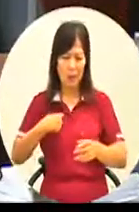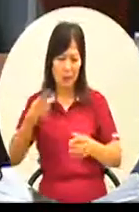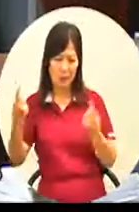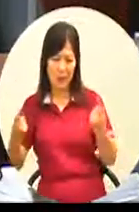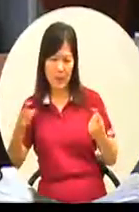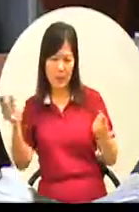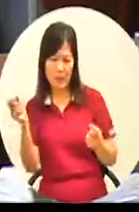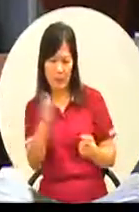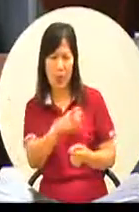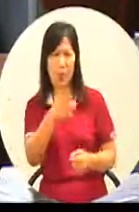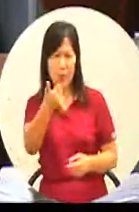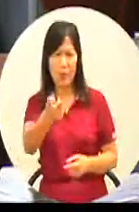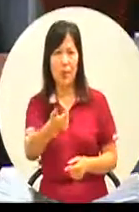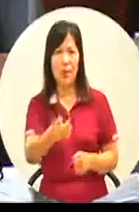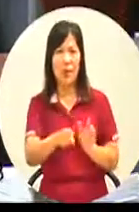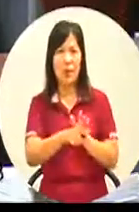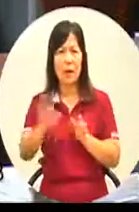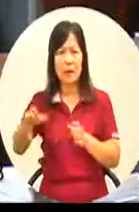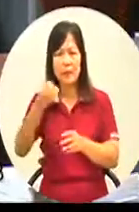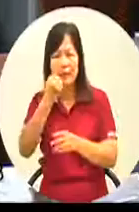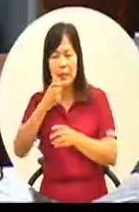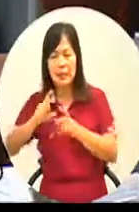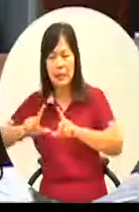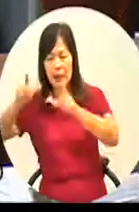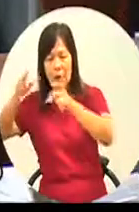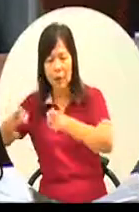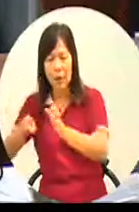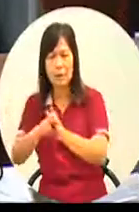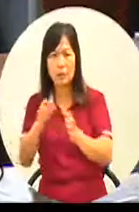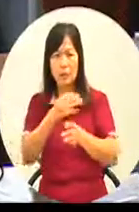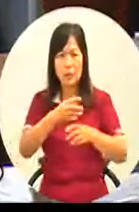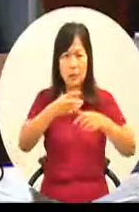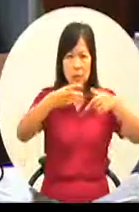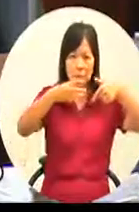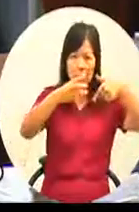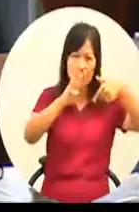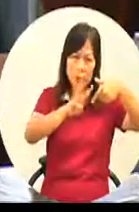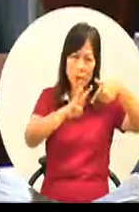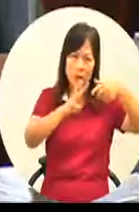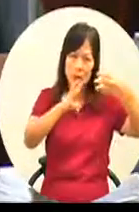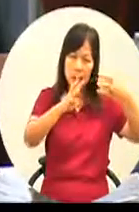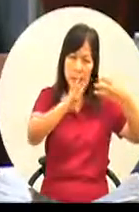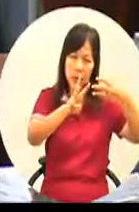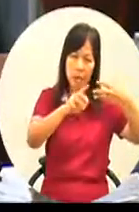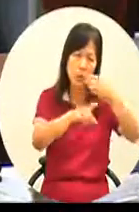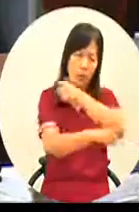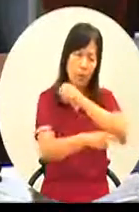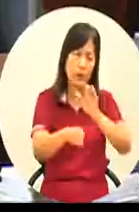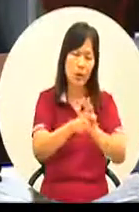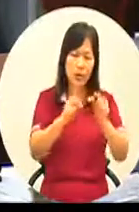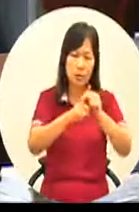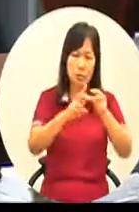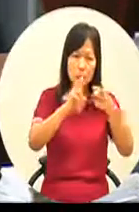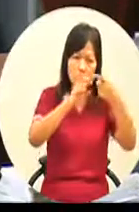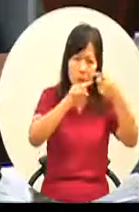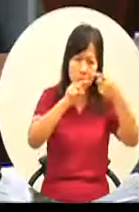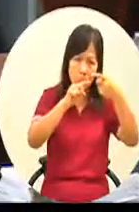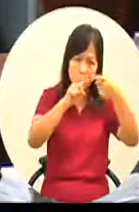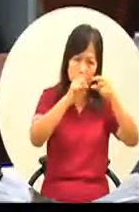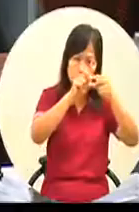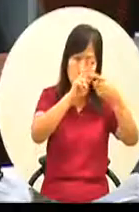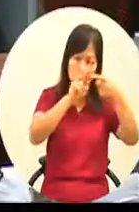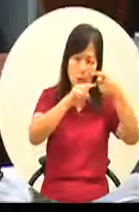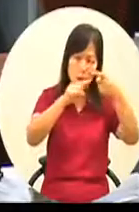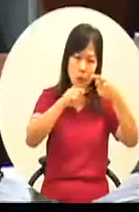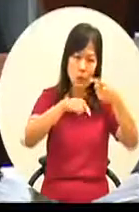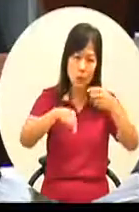港、兼埔仔港拄啊伫咱线尾中文的隔壁，吼、哦、比较啊，所以伫遮吼，就是咱研考会主